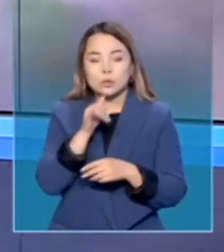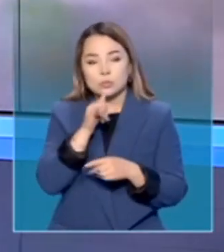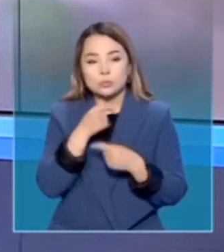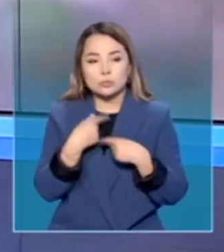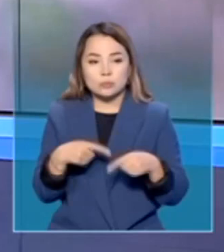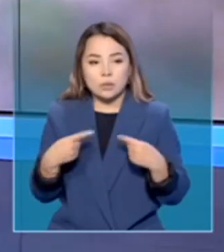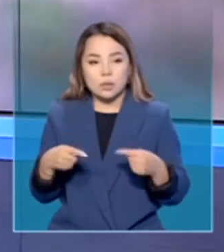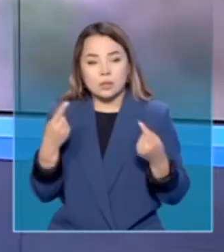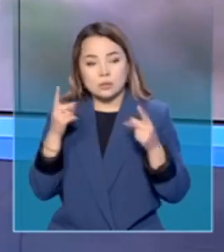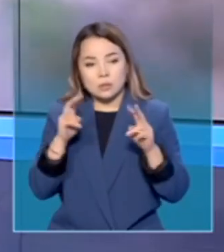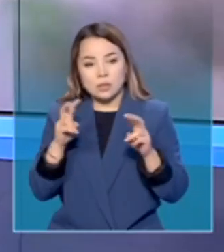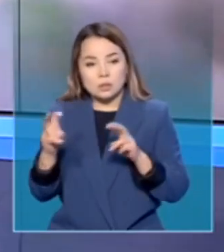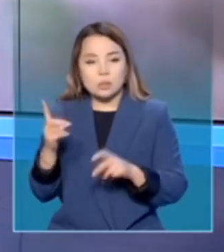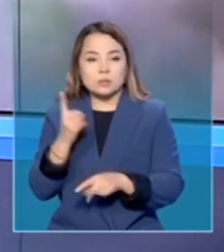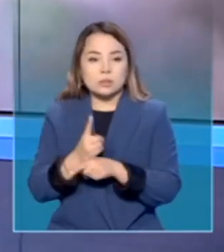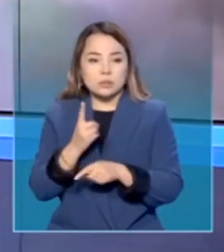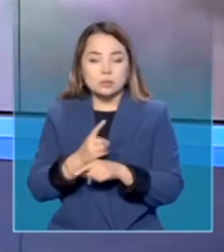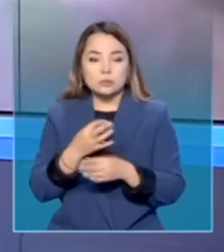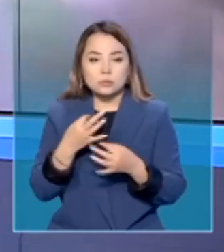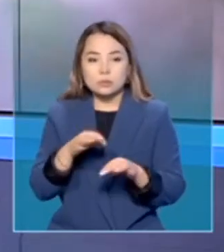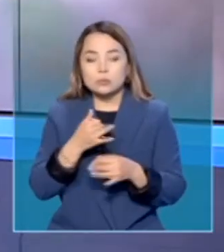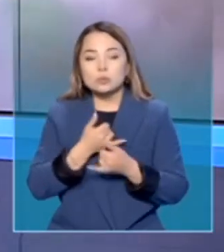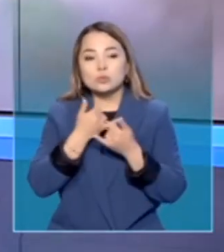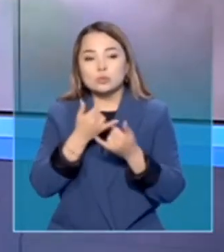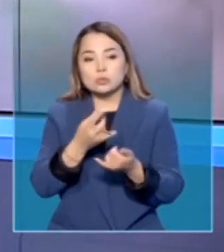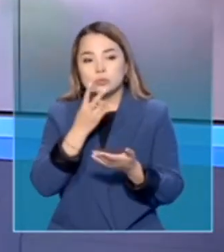түрлеріне түбегейлі тыйым салуды ұсынды.